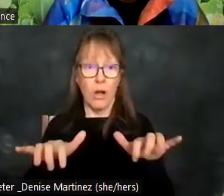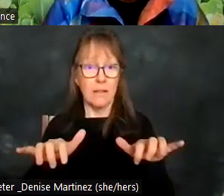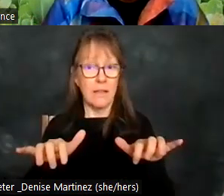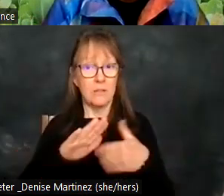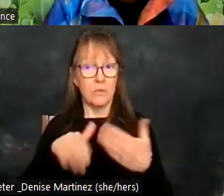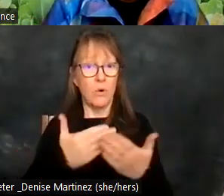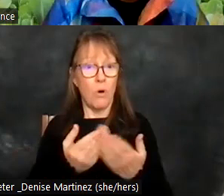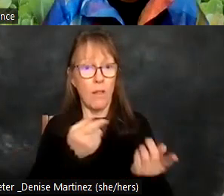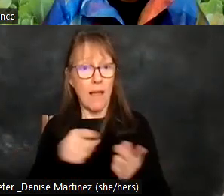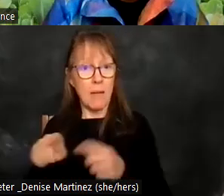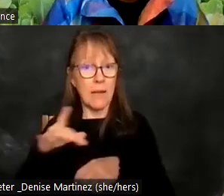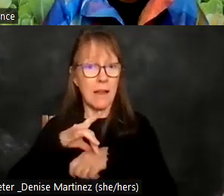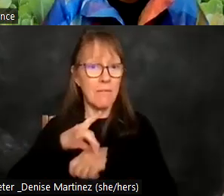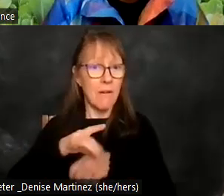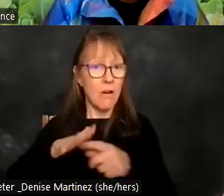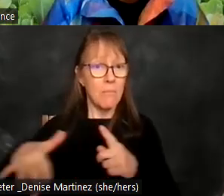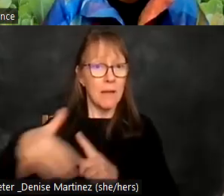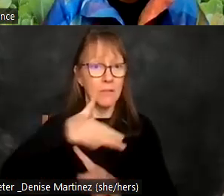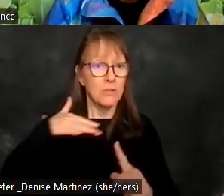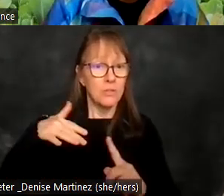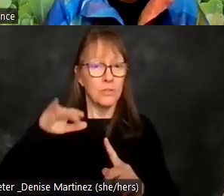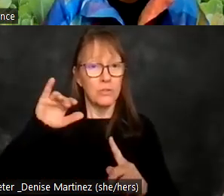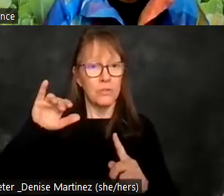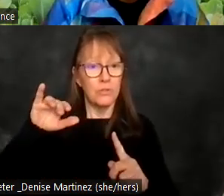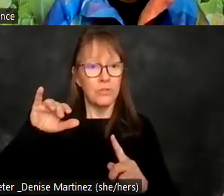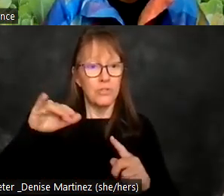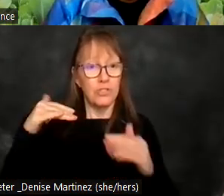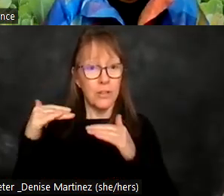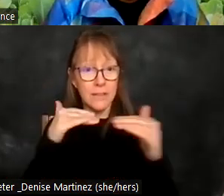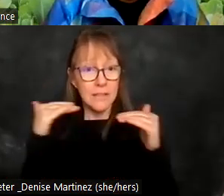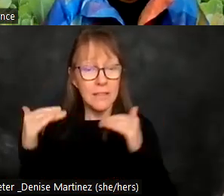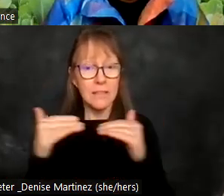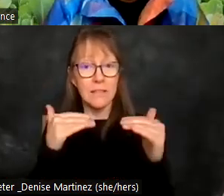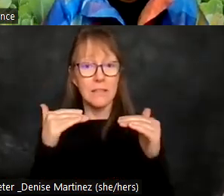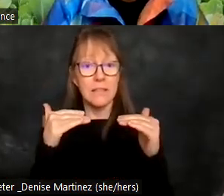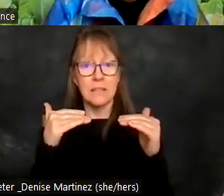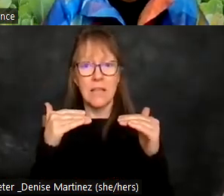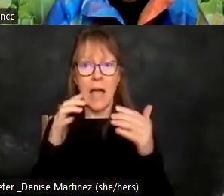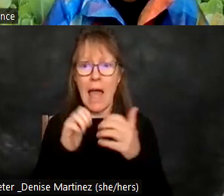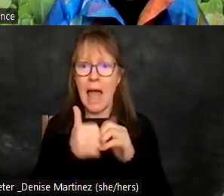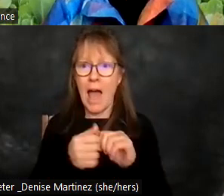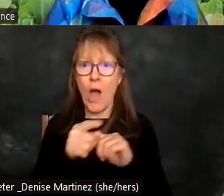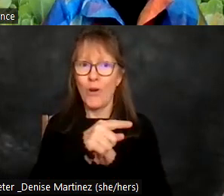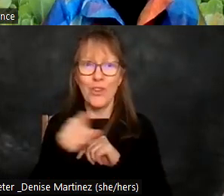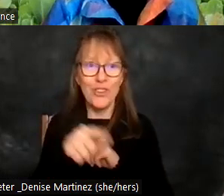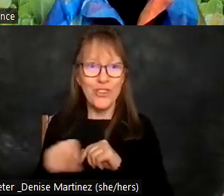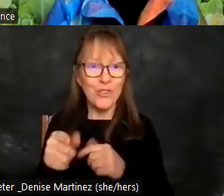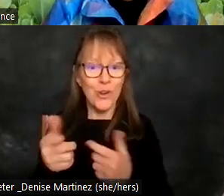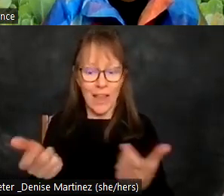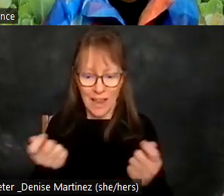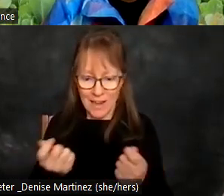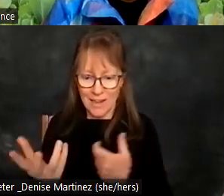Et de tout ce qui a passé, moi, li, et projet qui j'ai engagé